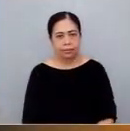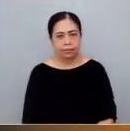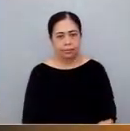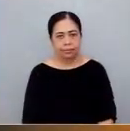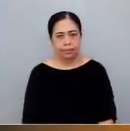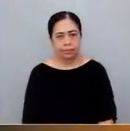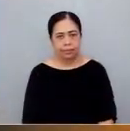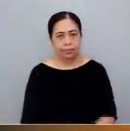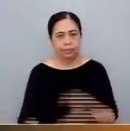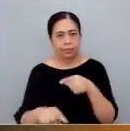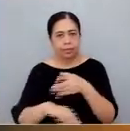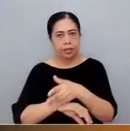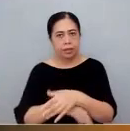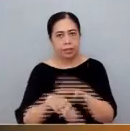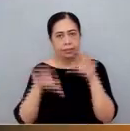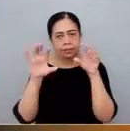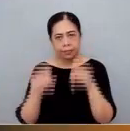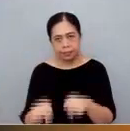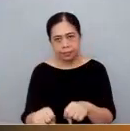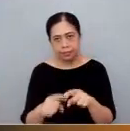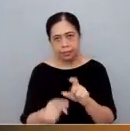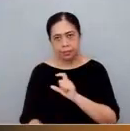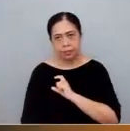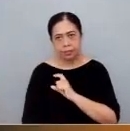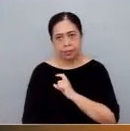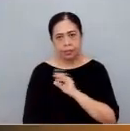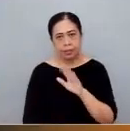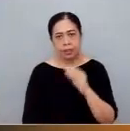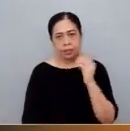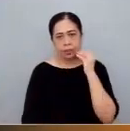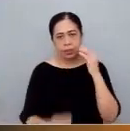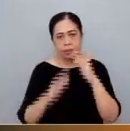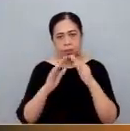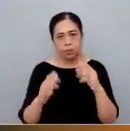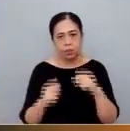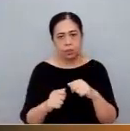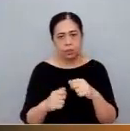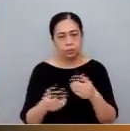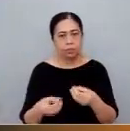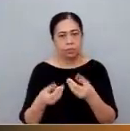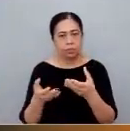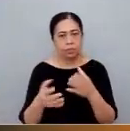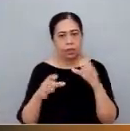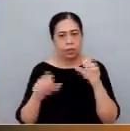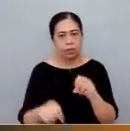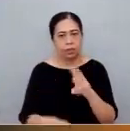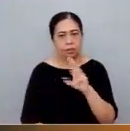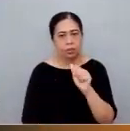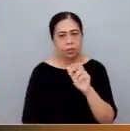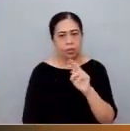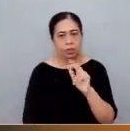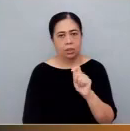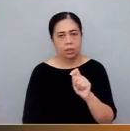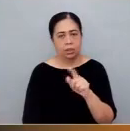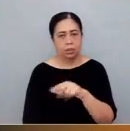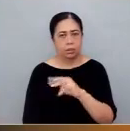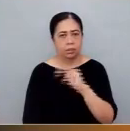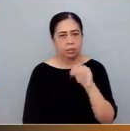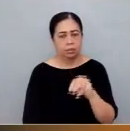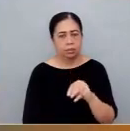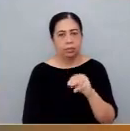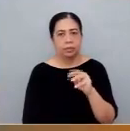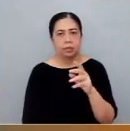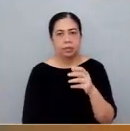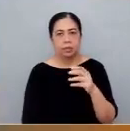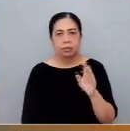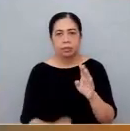Ito ay matapos siyang arestuhin ng mga pulis sa kanyang tirahan sa Bisaya ng inilabas na arrest warrant ng Manila Regional Trial Court Branch